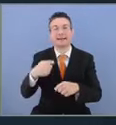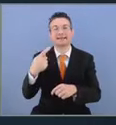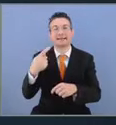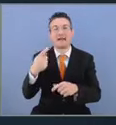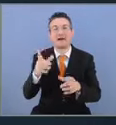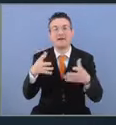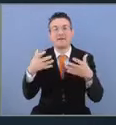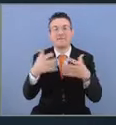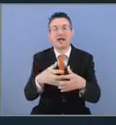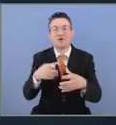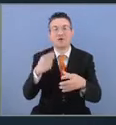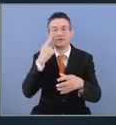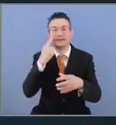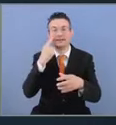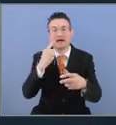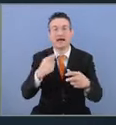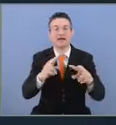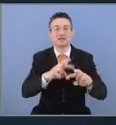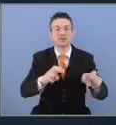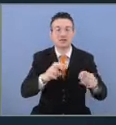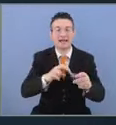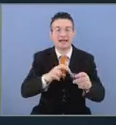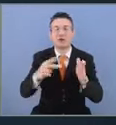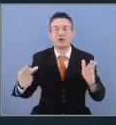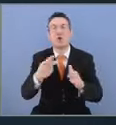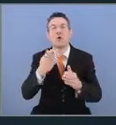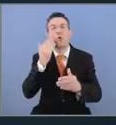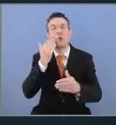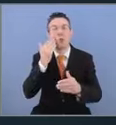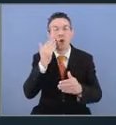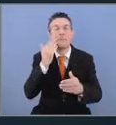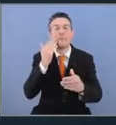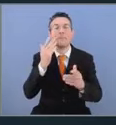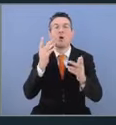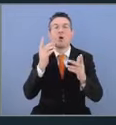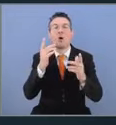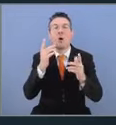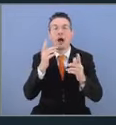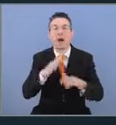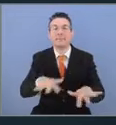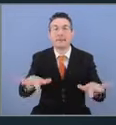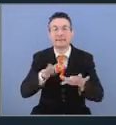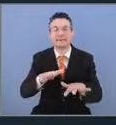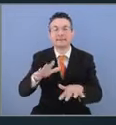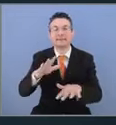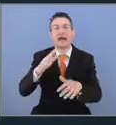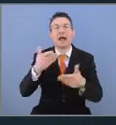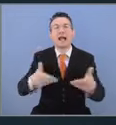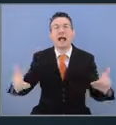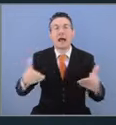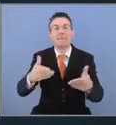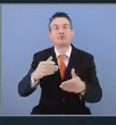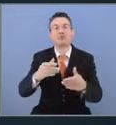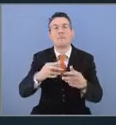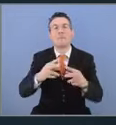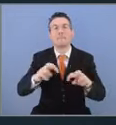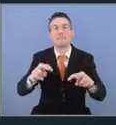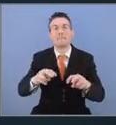di Scienze e Tecnologie per l'Uomo e l'Ambiente dell'Università Campus Biomedico di Roma, Laura De Cara. Buongiorno e